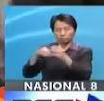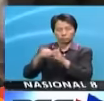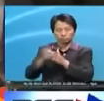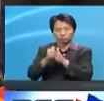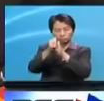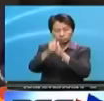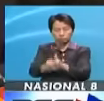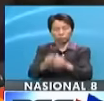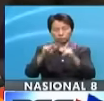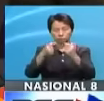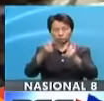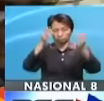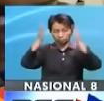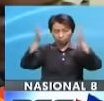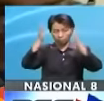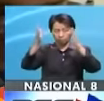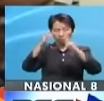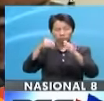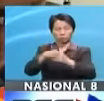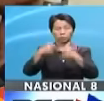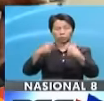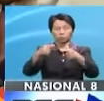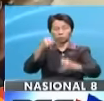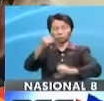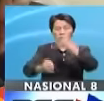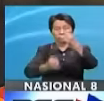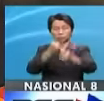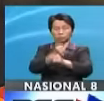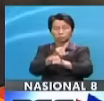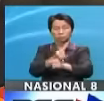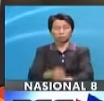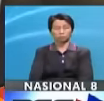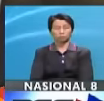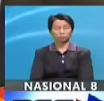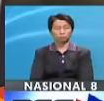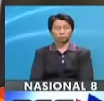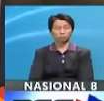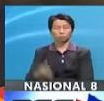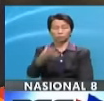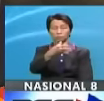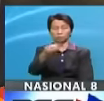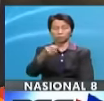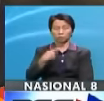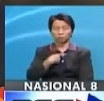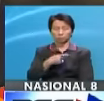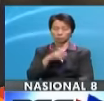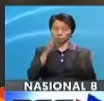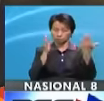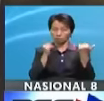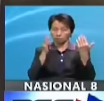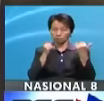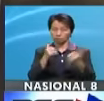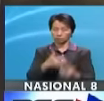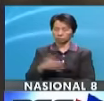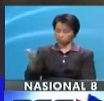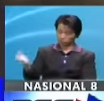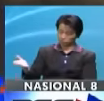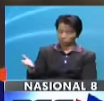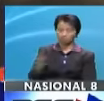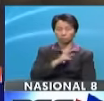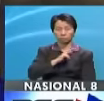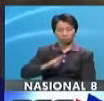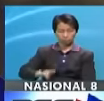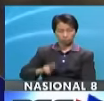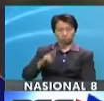memimpin skuad negara pada perlawanan antarabangsa. Dan kita harap beliau akan teruskan usaha